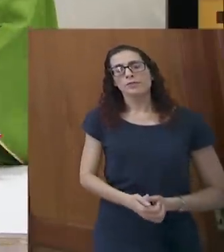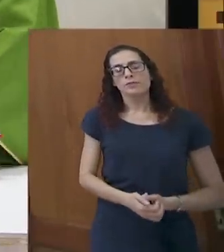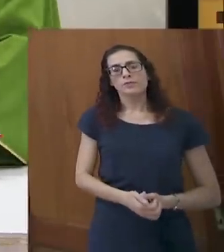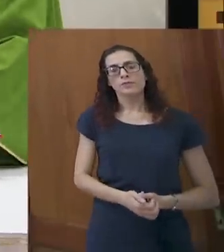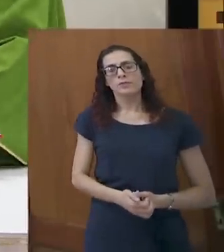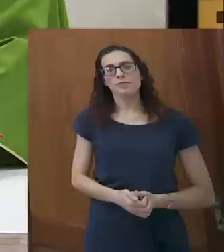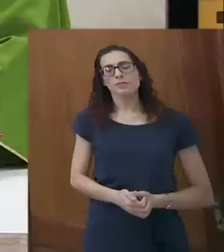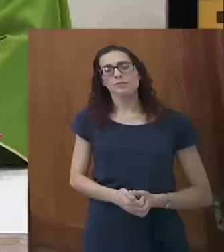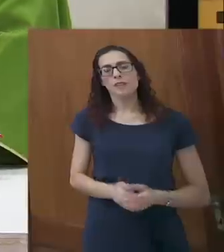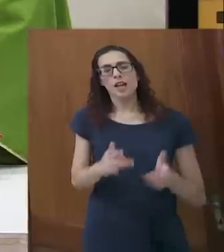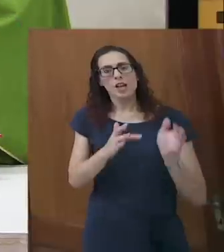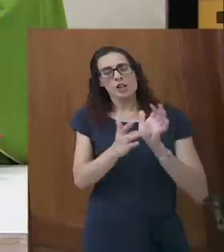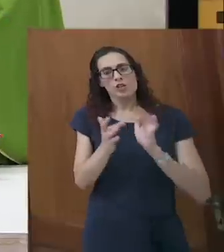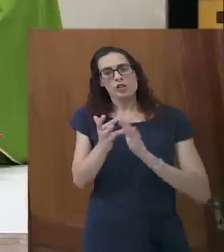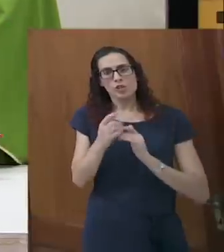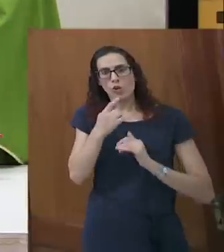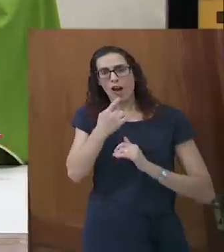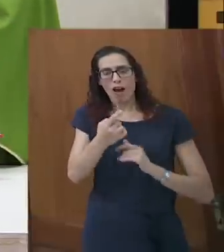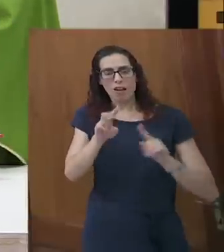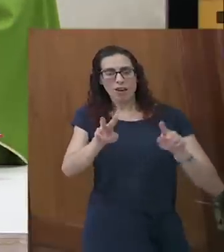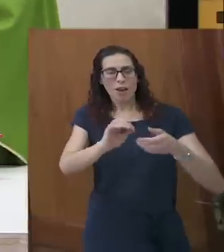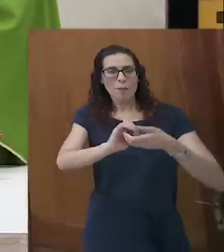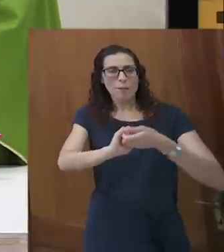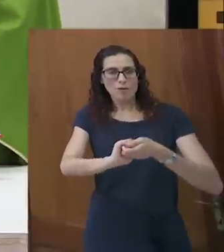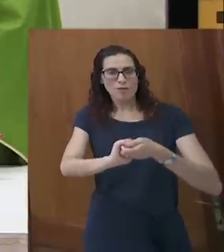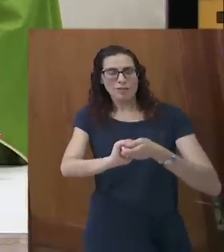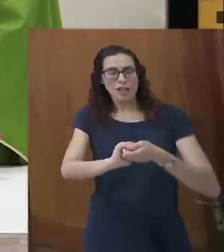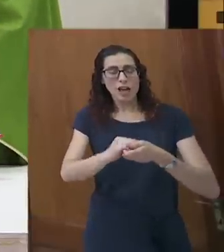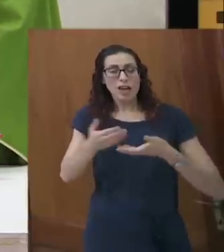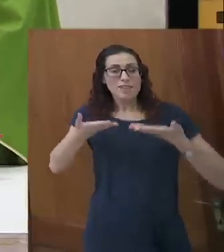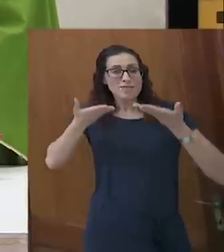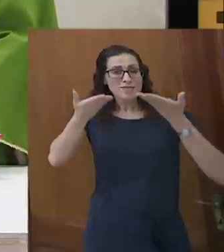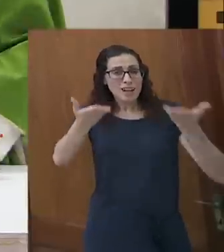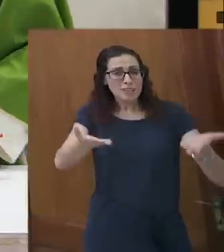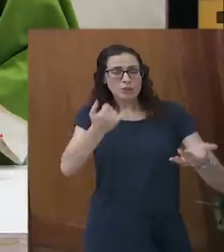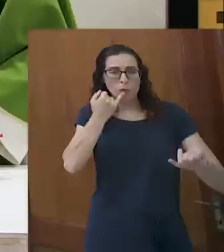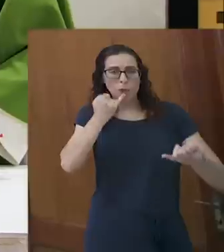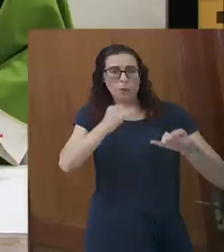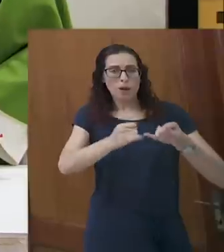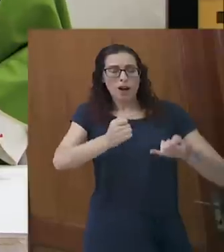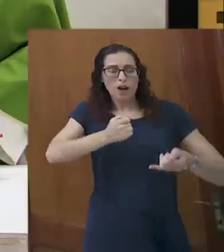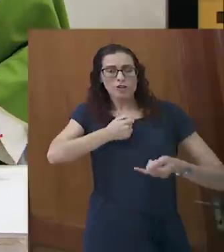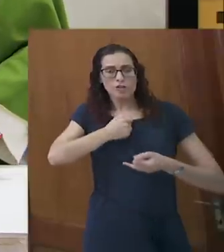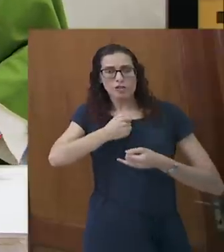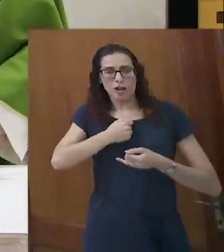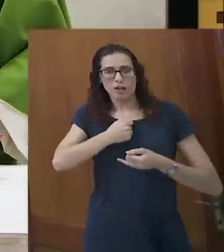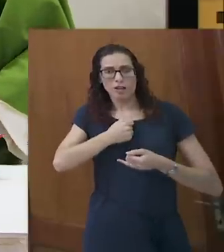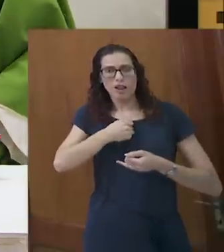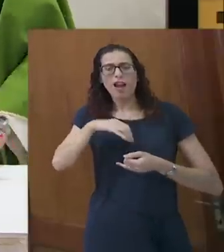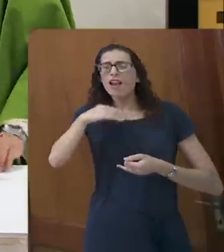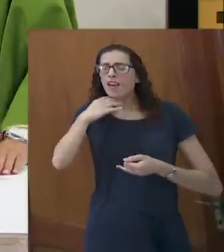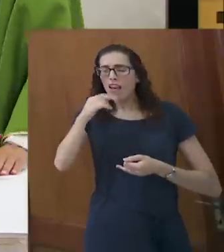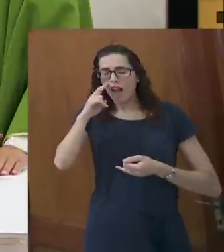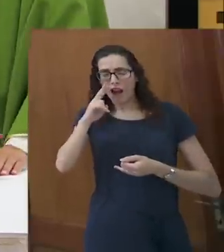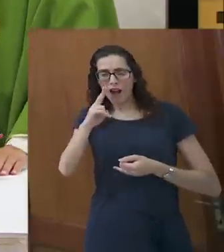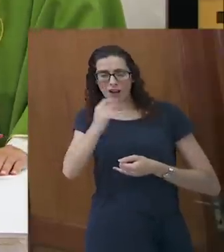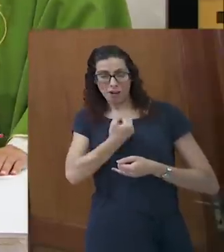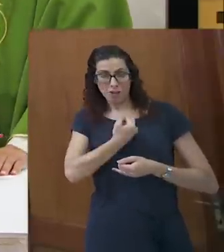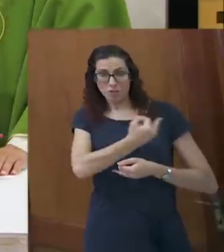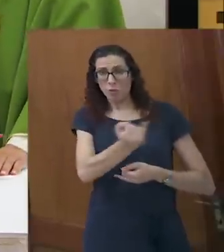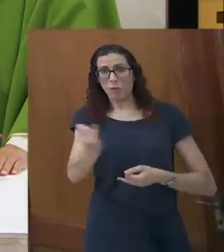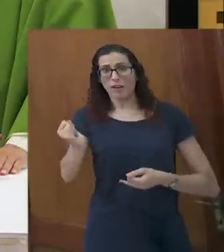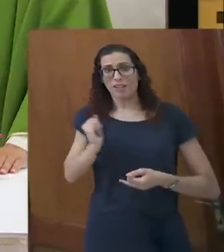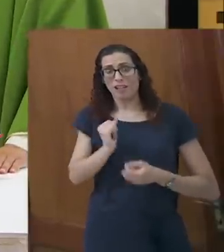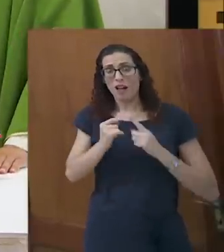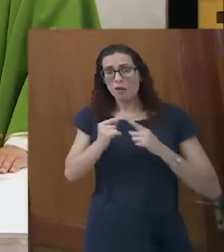Muli Ġesu Kristu li qed l-Apostli tiegħek inħallilkom is-sliem nagħtikom is-sliem tiegħi la tħarris lejn